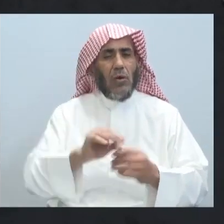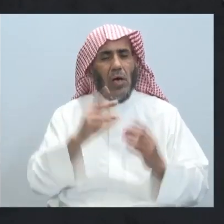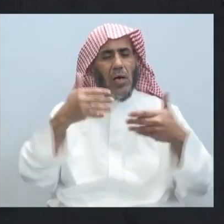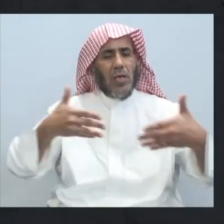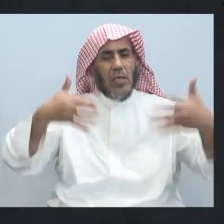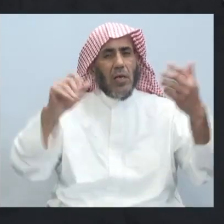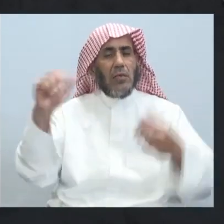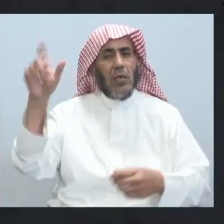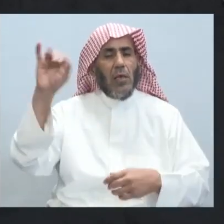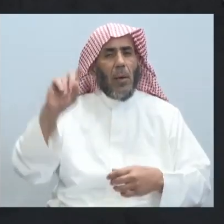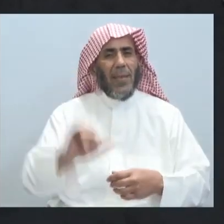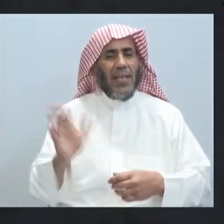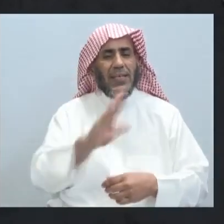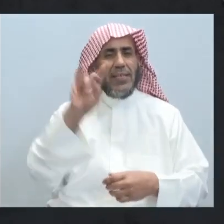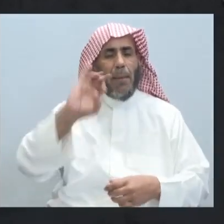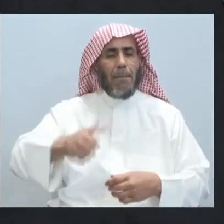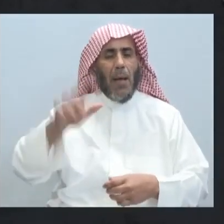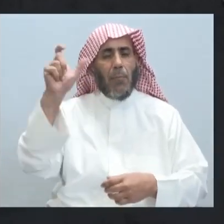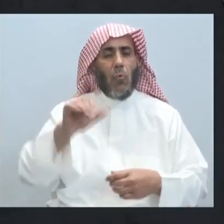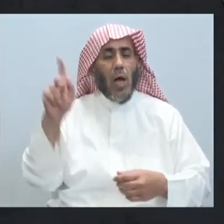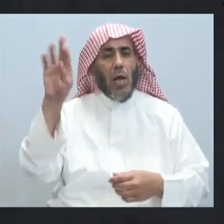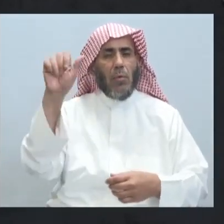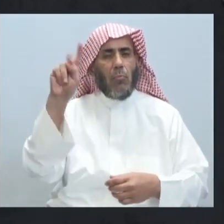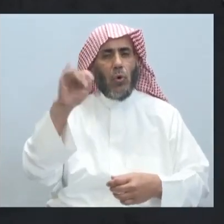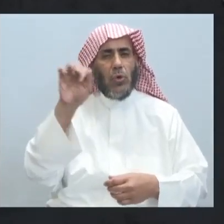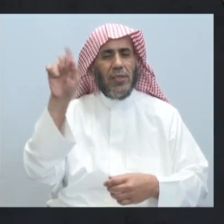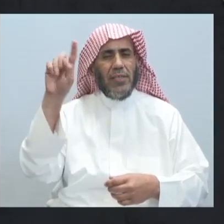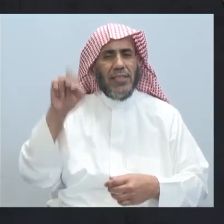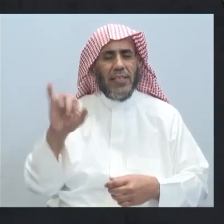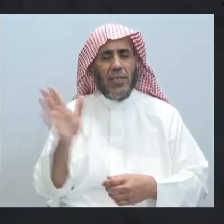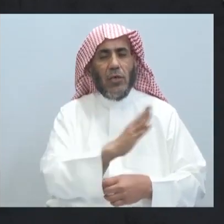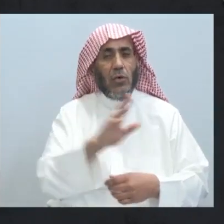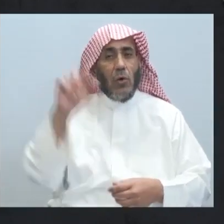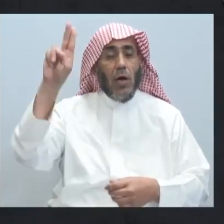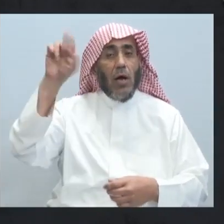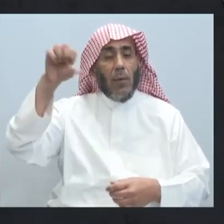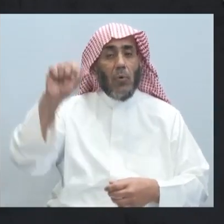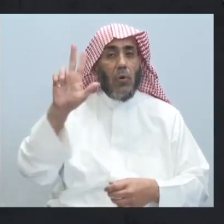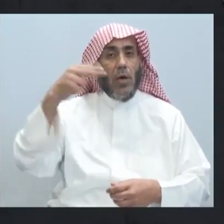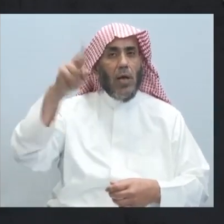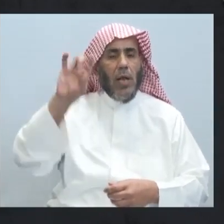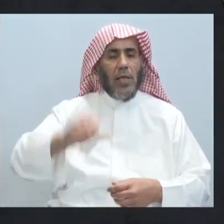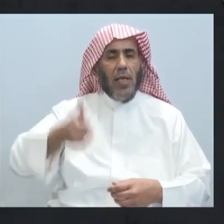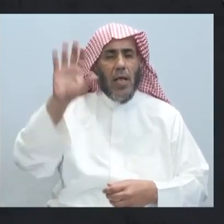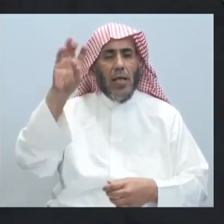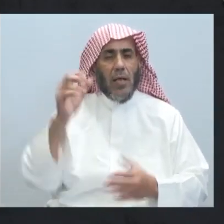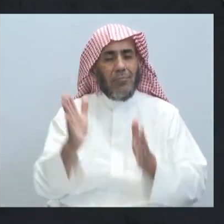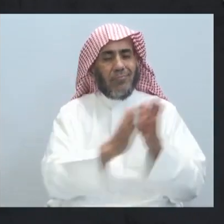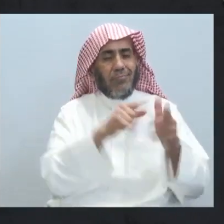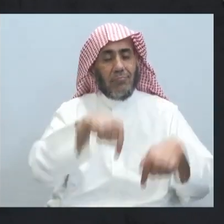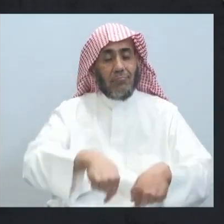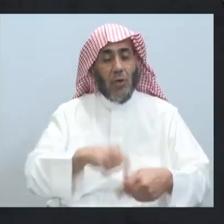تمام تحدثنا عن عن ذلك وعرفنا ايضا البحتري وعرفنا ايضا العتاهيه وايضا اغلب الشعر اليوم ننتقل ال القسم